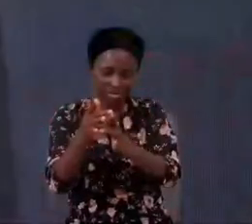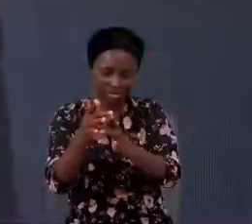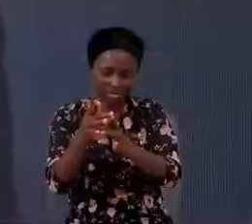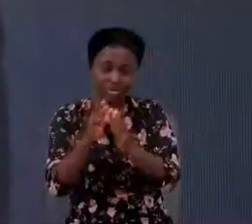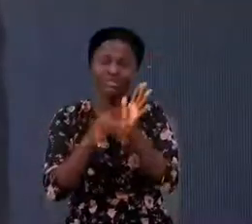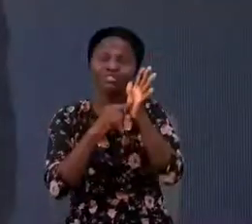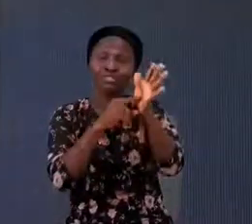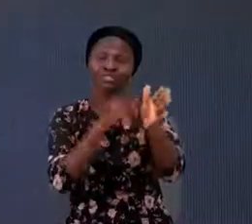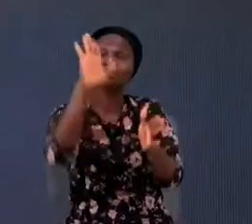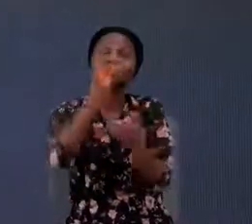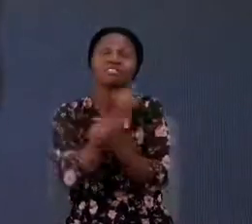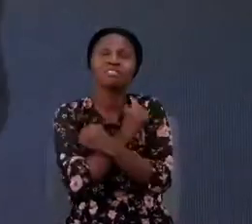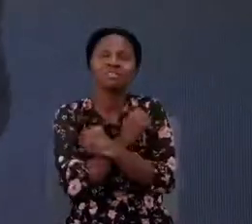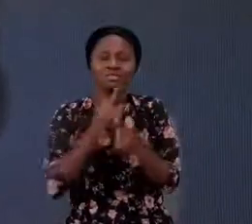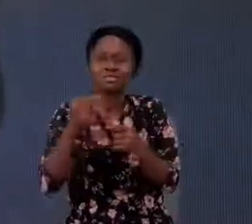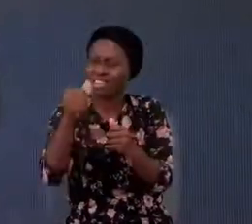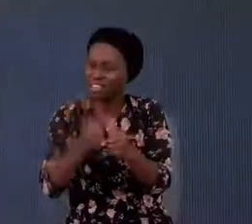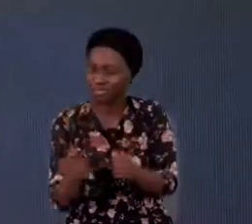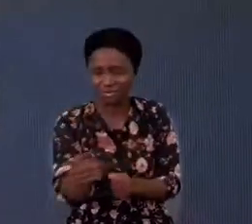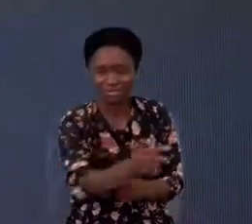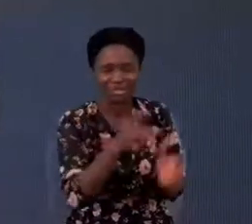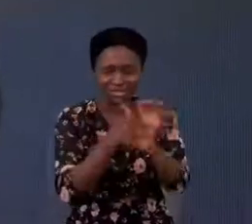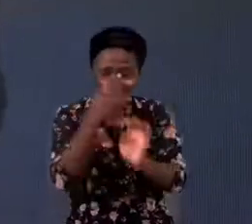chacun, ta miséricorde pour chacun.